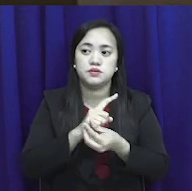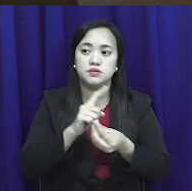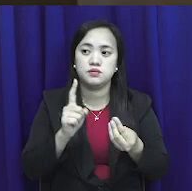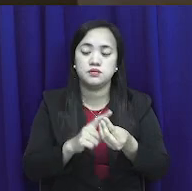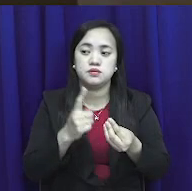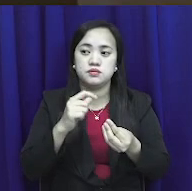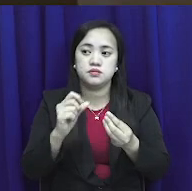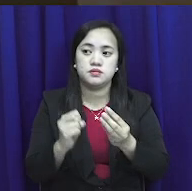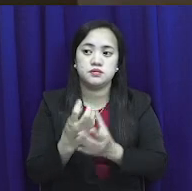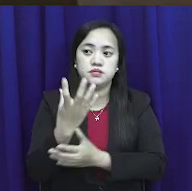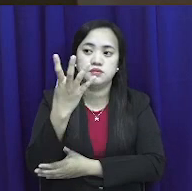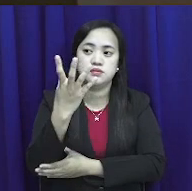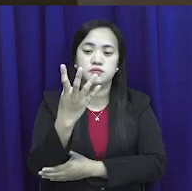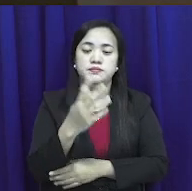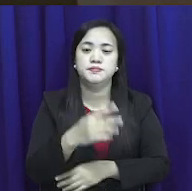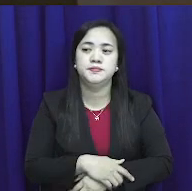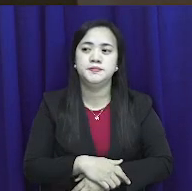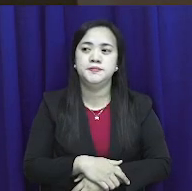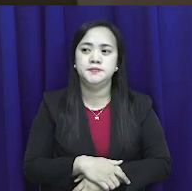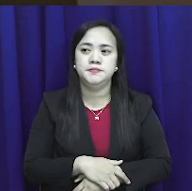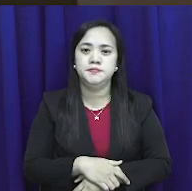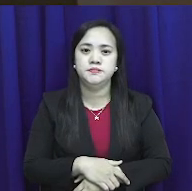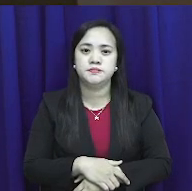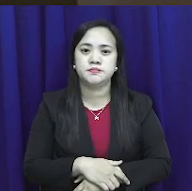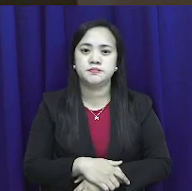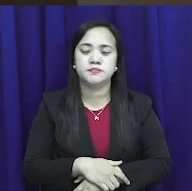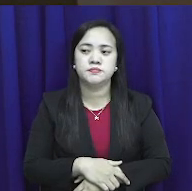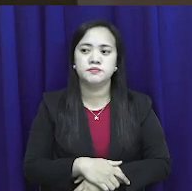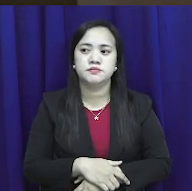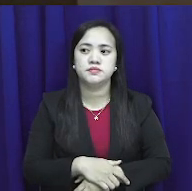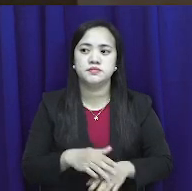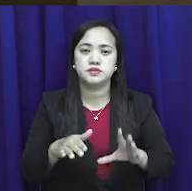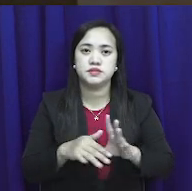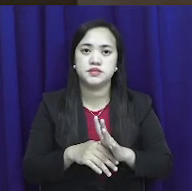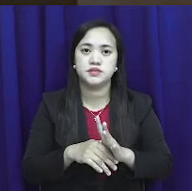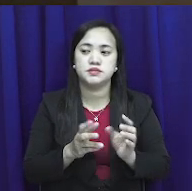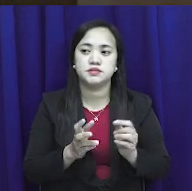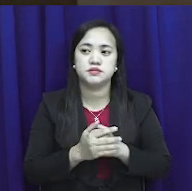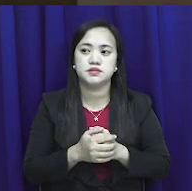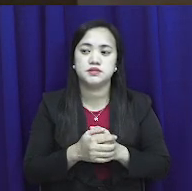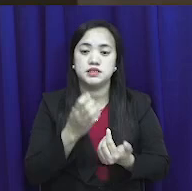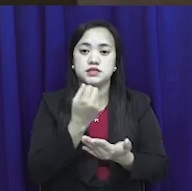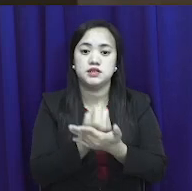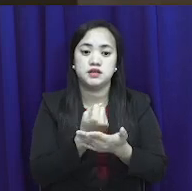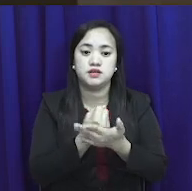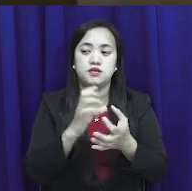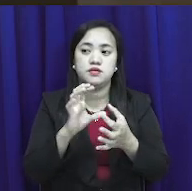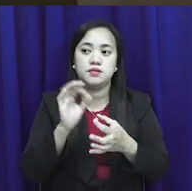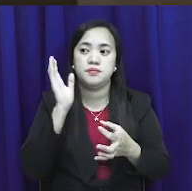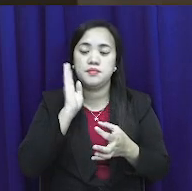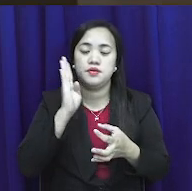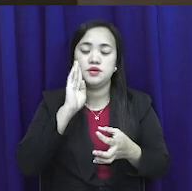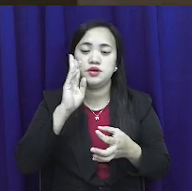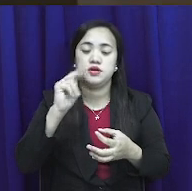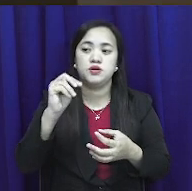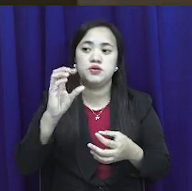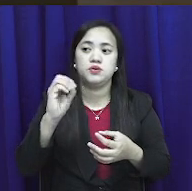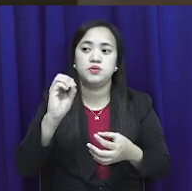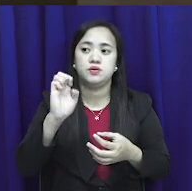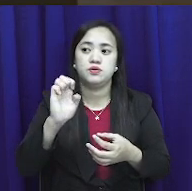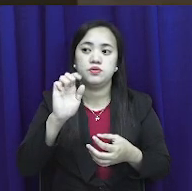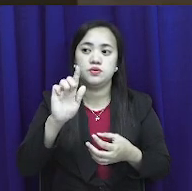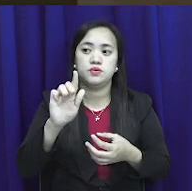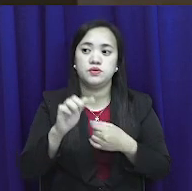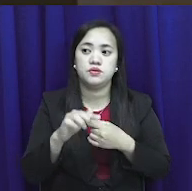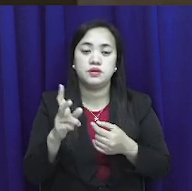bata isip ko non grabe Sabi ko sa sweldo ni brother Noel Sabi ko makakabuhay ba to Kung halimbawa makakabili kaya